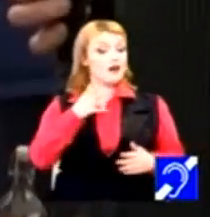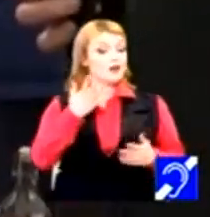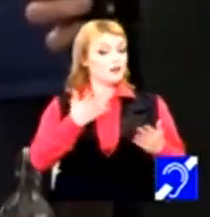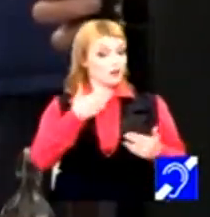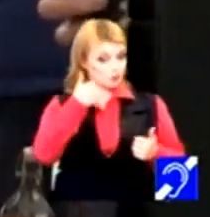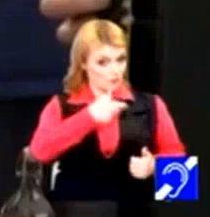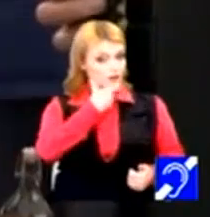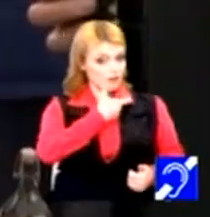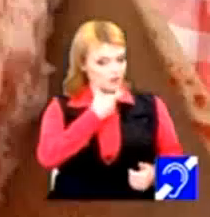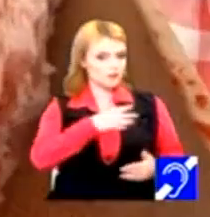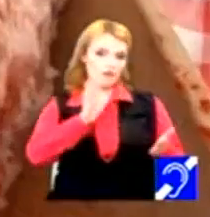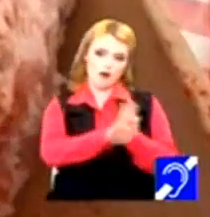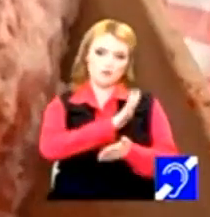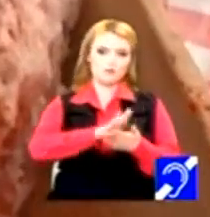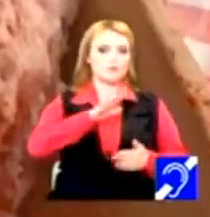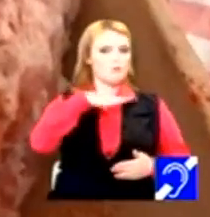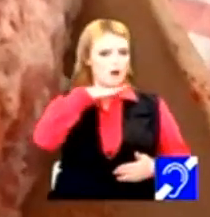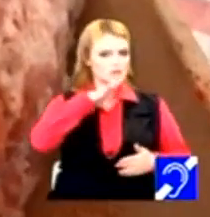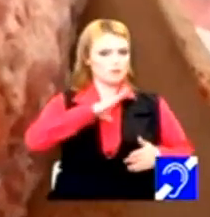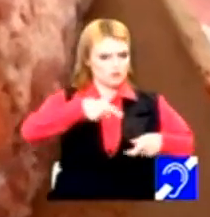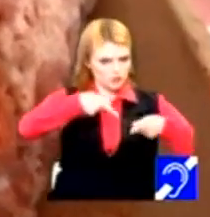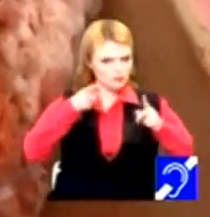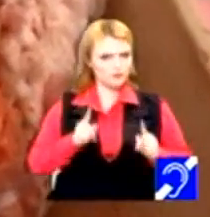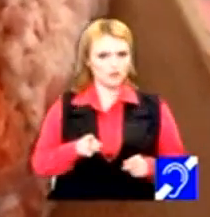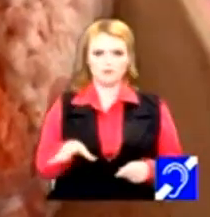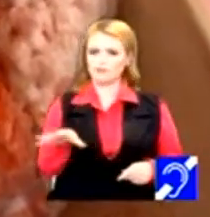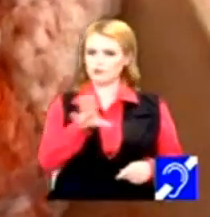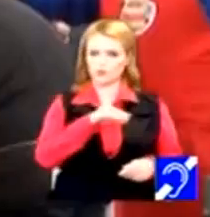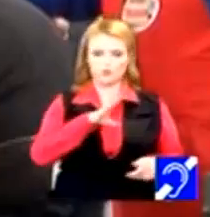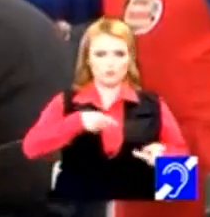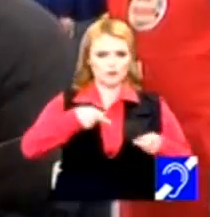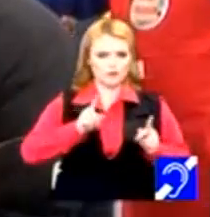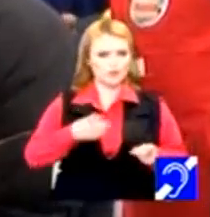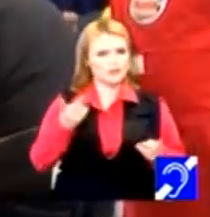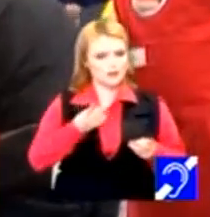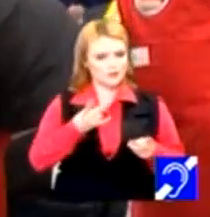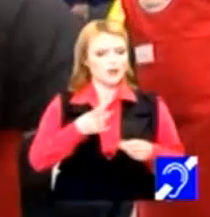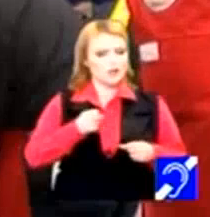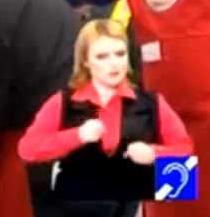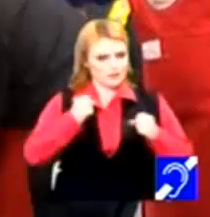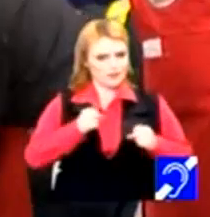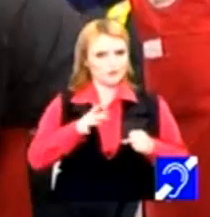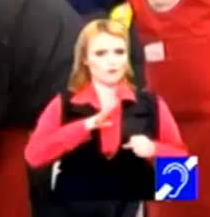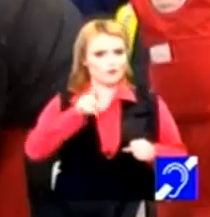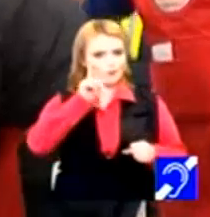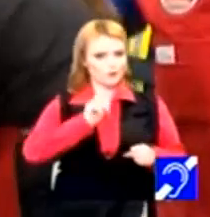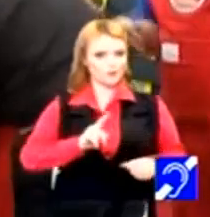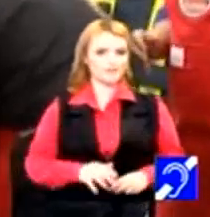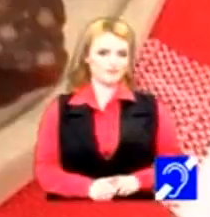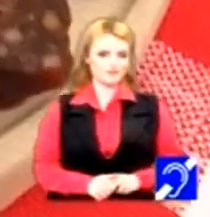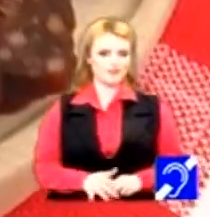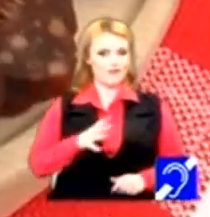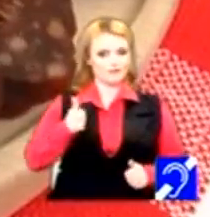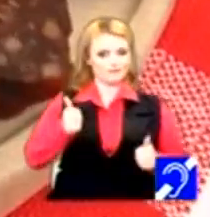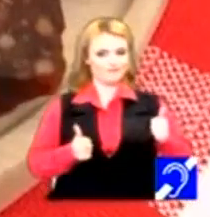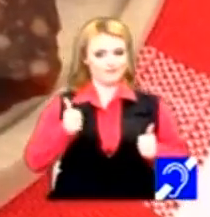calitate. Ingredientele și condimentele trebuie și ele să fie de calitate și trebuie pus mult suflet. Vedetele festivalului au fost cârnații cu vin sau